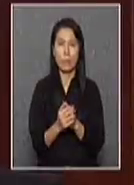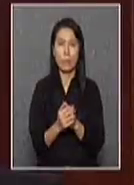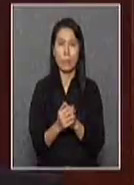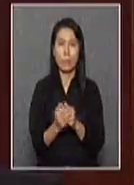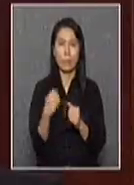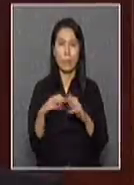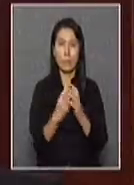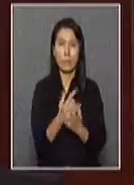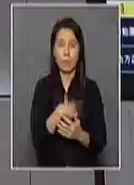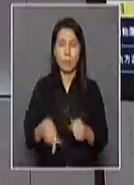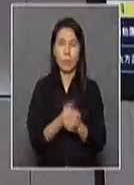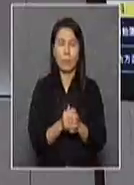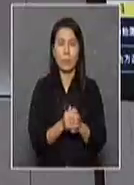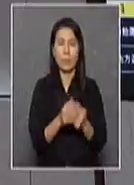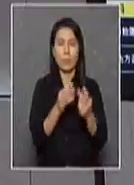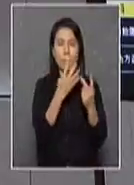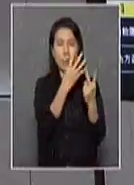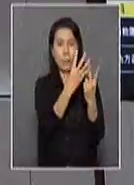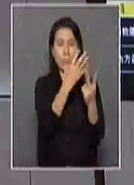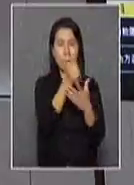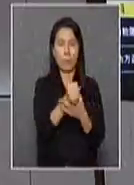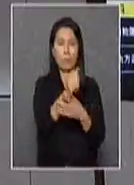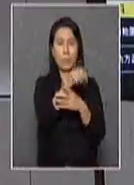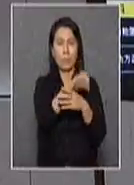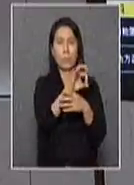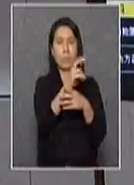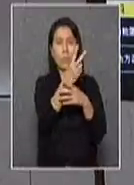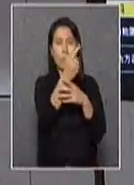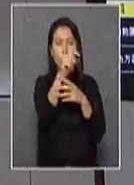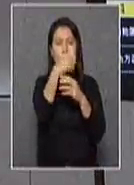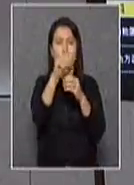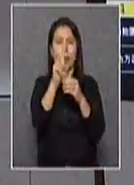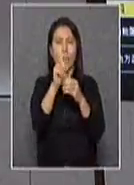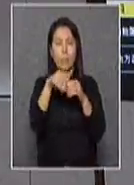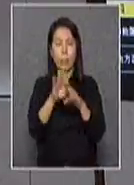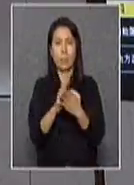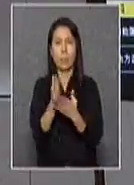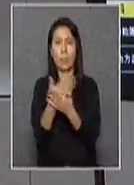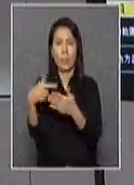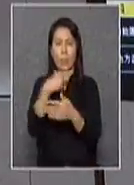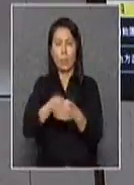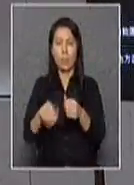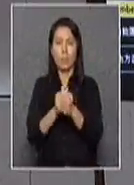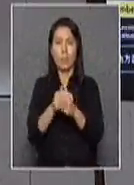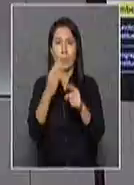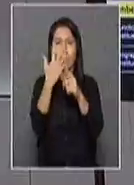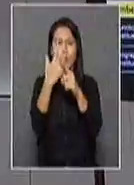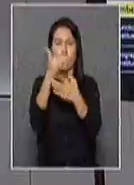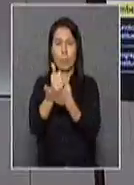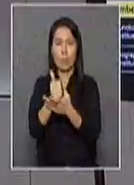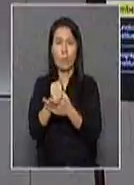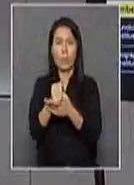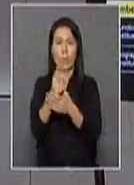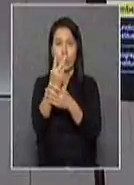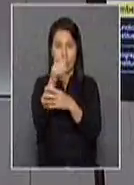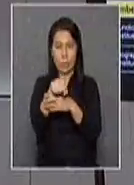功能團體選舉產生議員24位出席，冇人贊成，21位反對，1位棄權。分區直接選舉產生的議員15位出席，2位